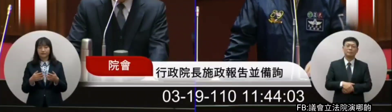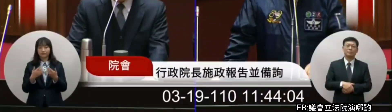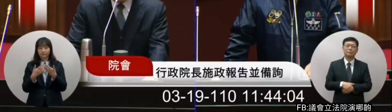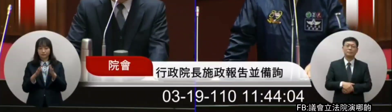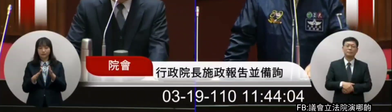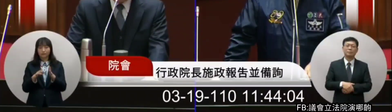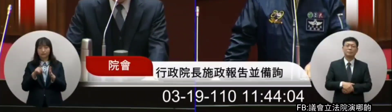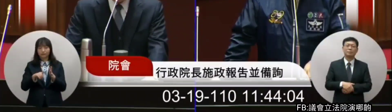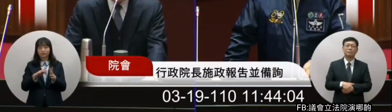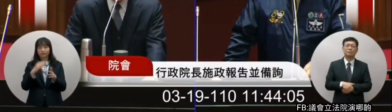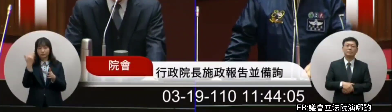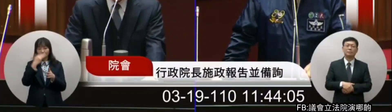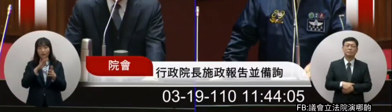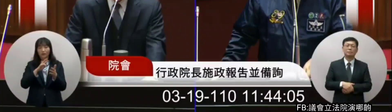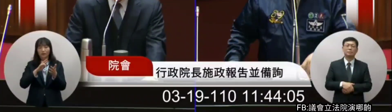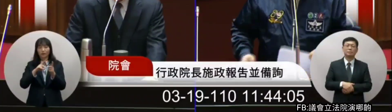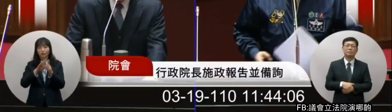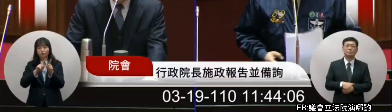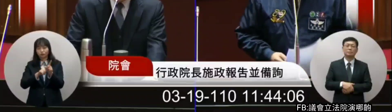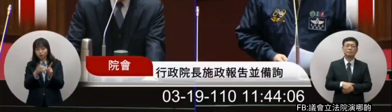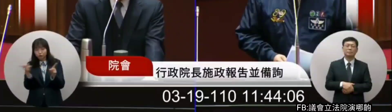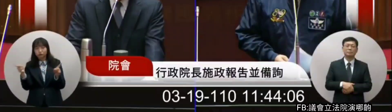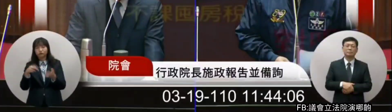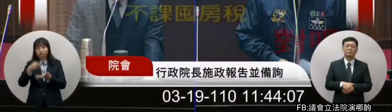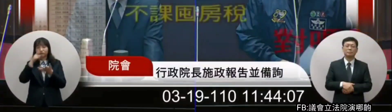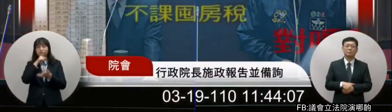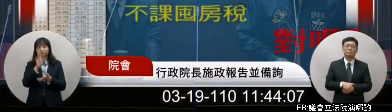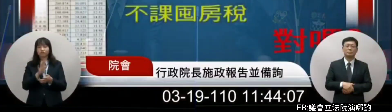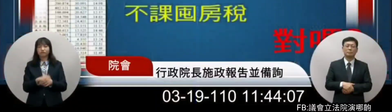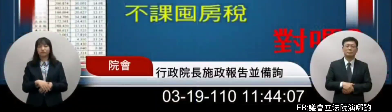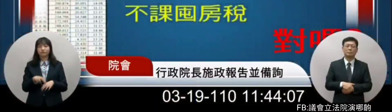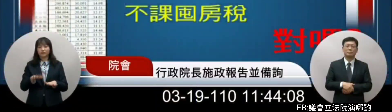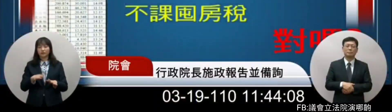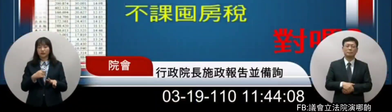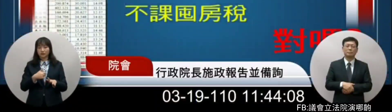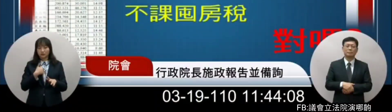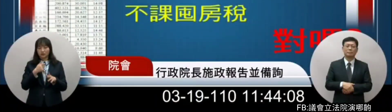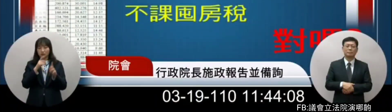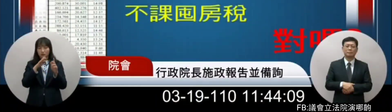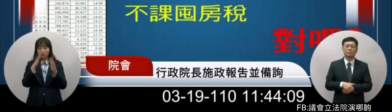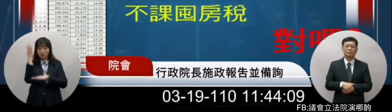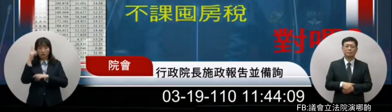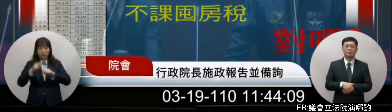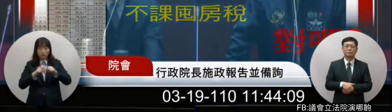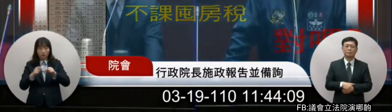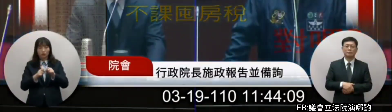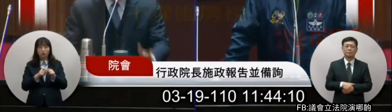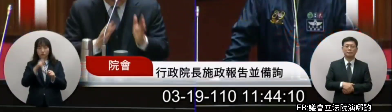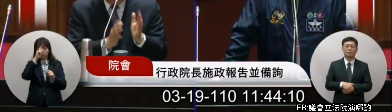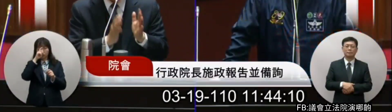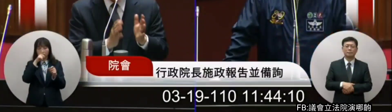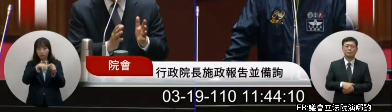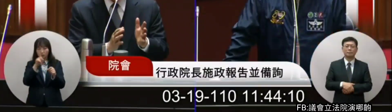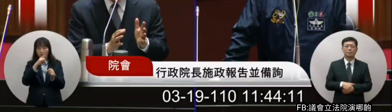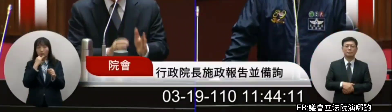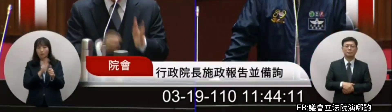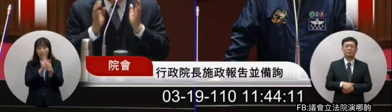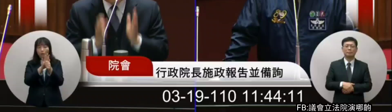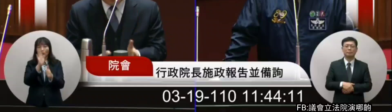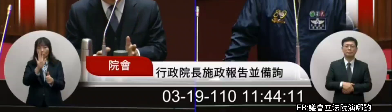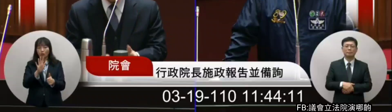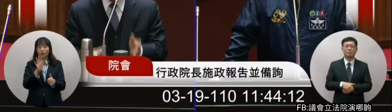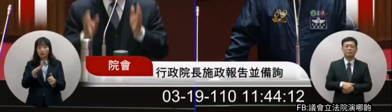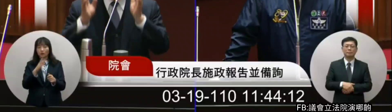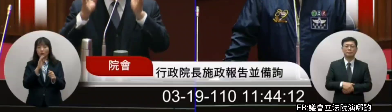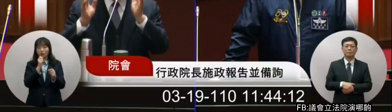要再把它歪到别的地方去，是这样的，我们实施一个政策希望达到效果，那